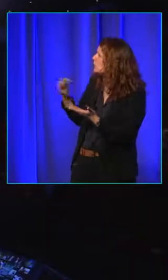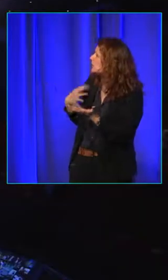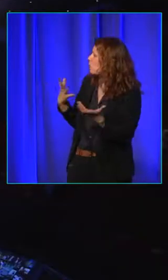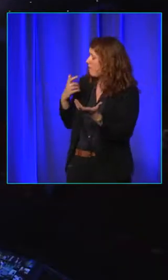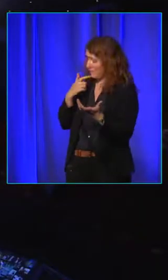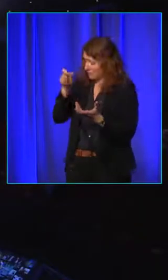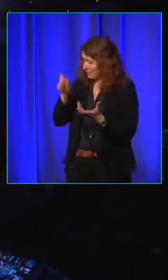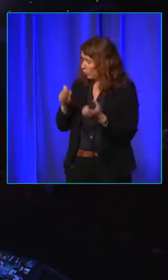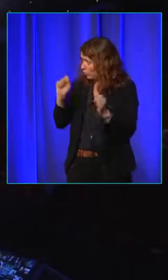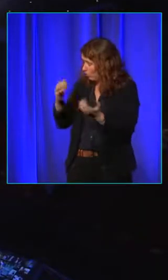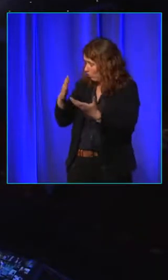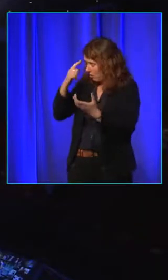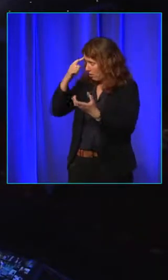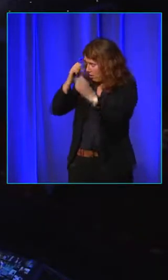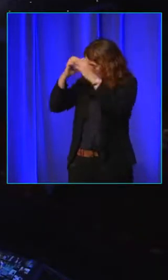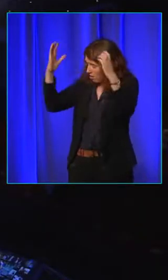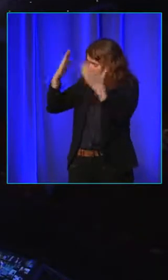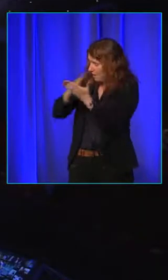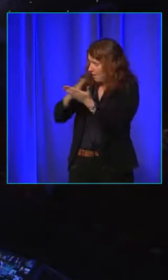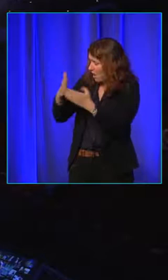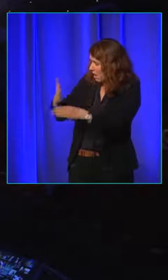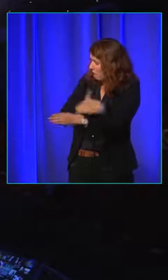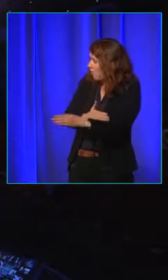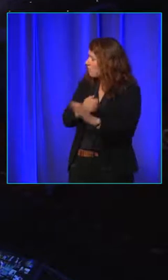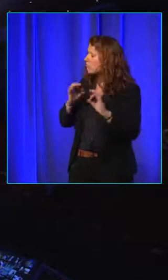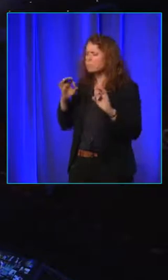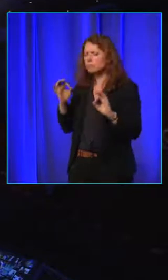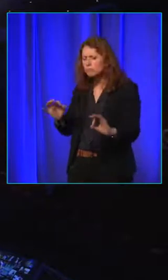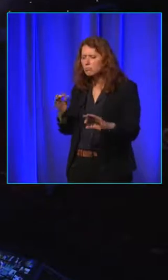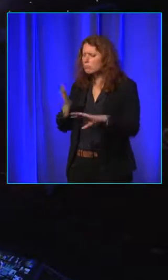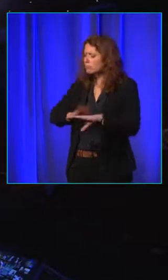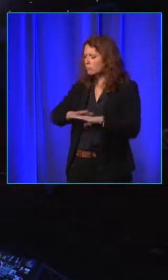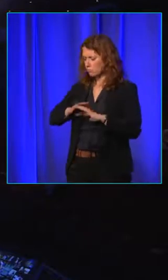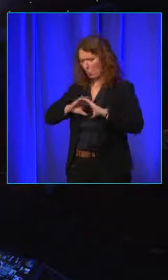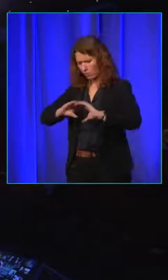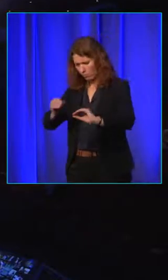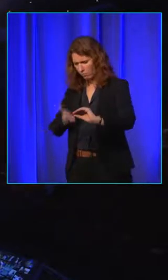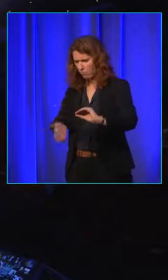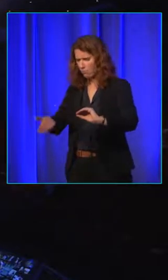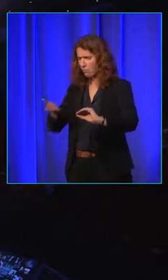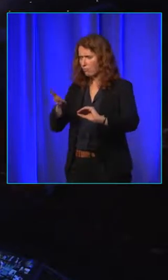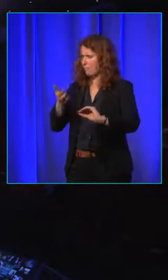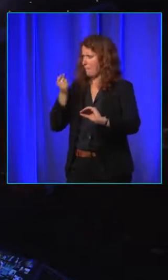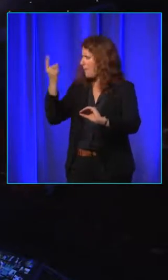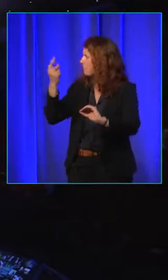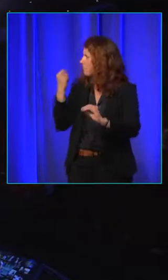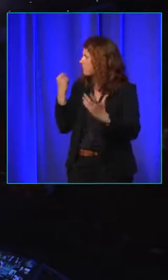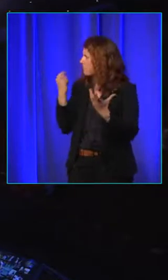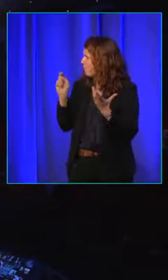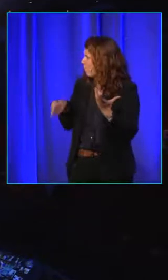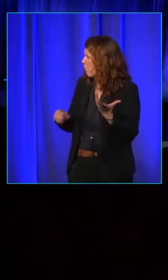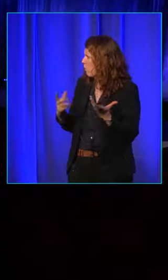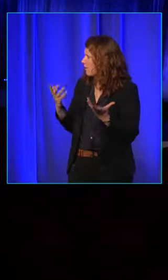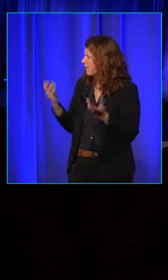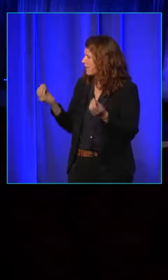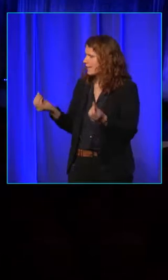mentale. Mais dans la réalisation pratique, sur le terrain, j'allais dire, c'est vraiment beaucoup plus instantané et immédiat.